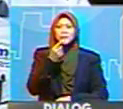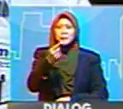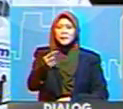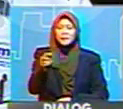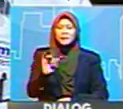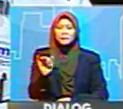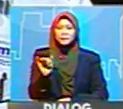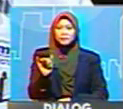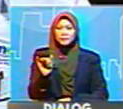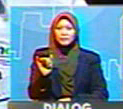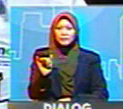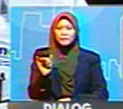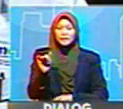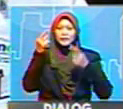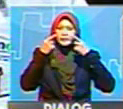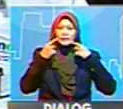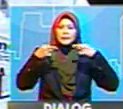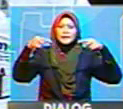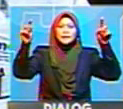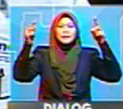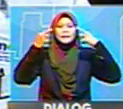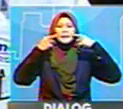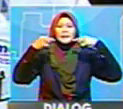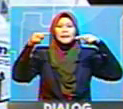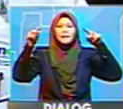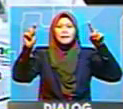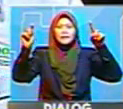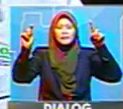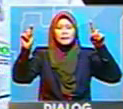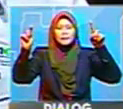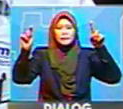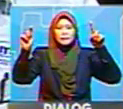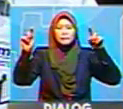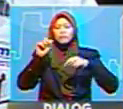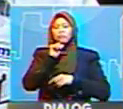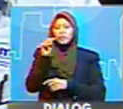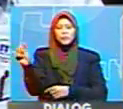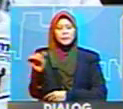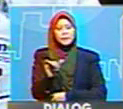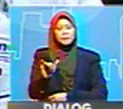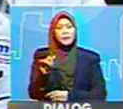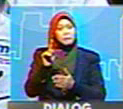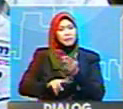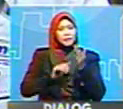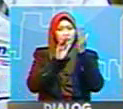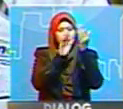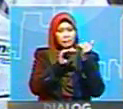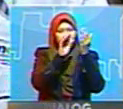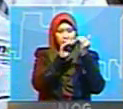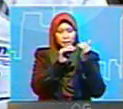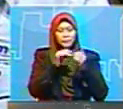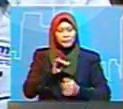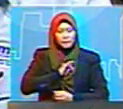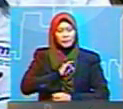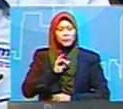dari segi kejayaannya okey kejayaannya tidaklah a seperti yang kita harapkan lagi ya saya